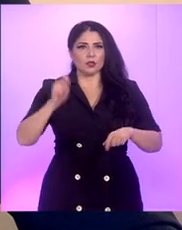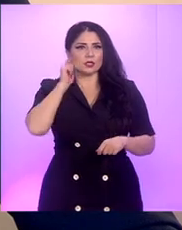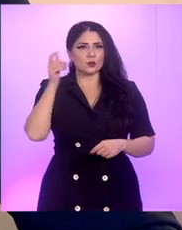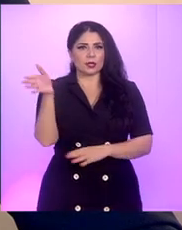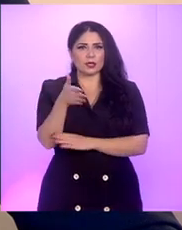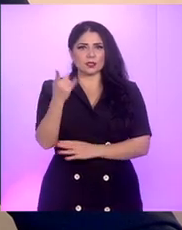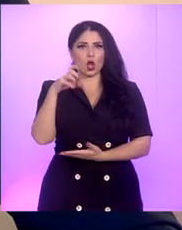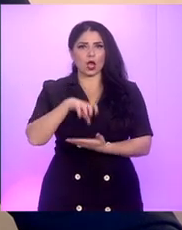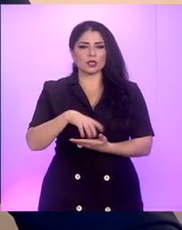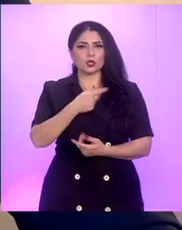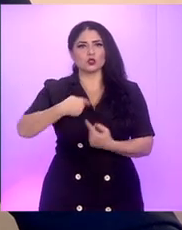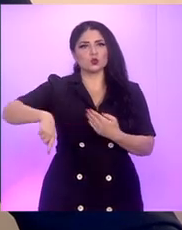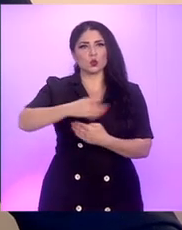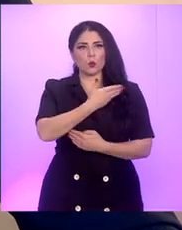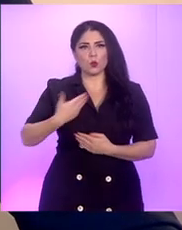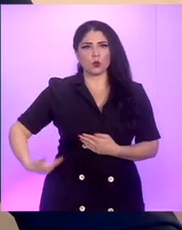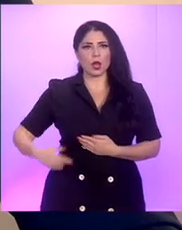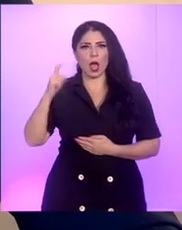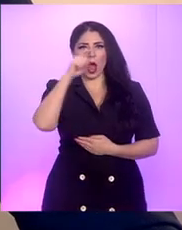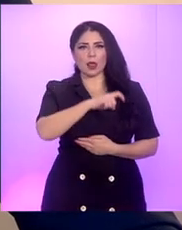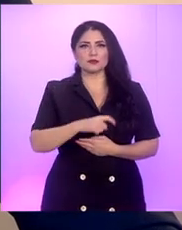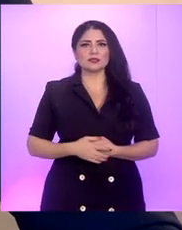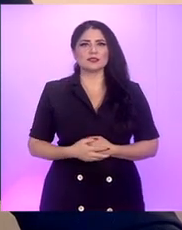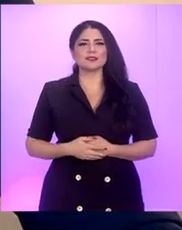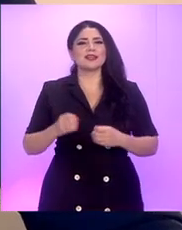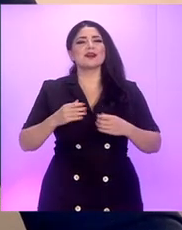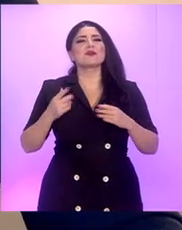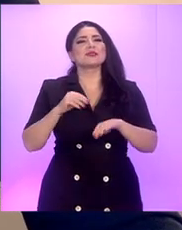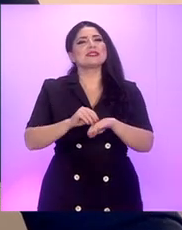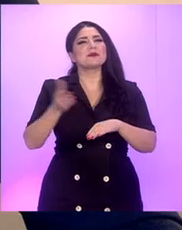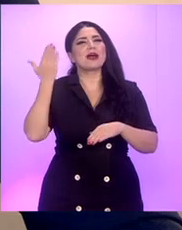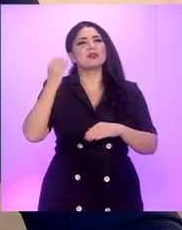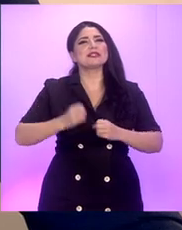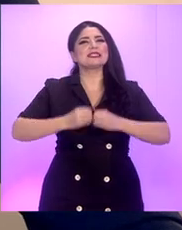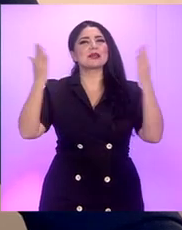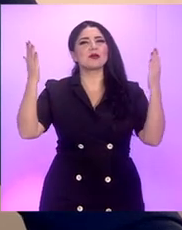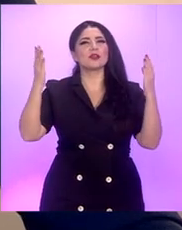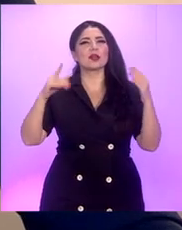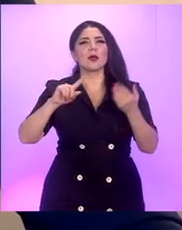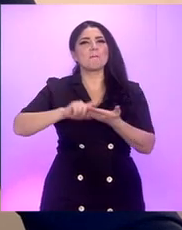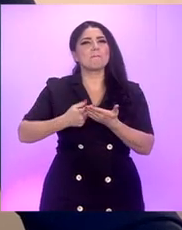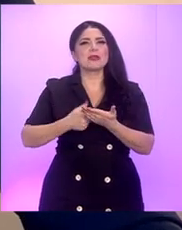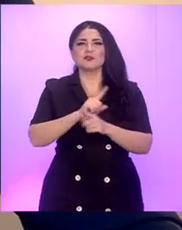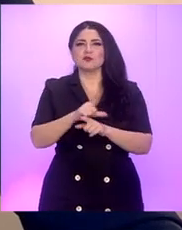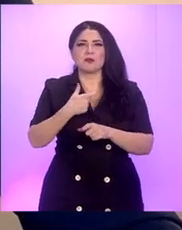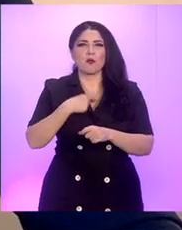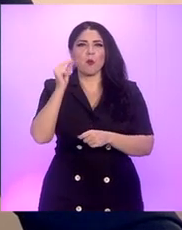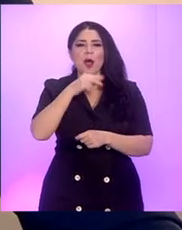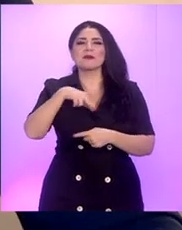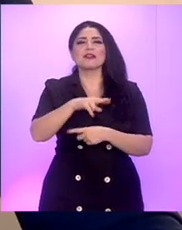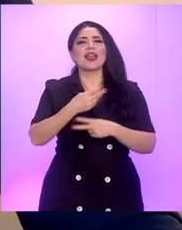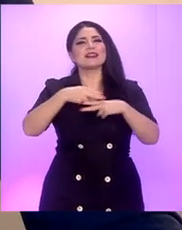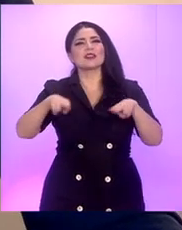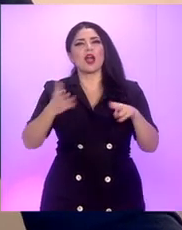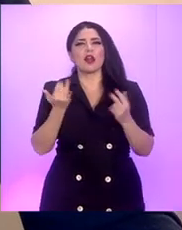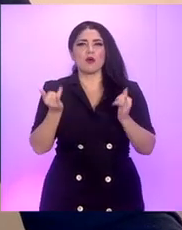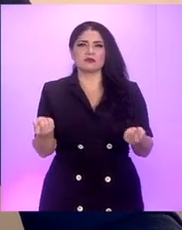penală în localitățile din jurul Bucureștiului lipsita de sărbătoare din alte vremuri nici nu mi se pare grătare și oamenii Na mai mers la cârciumile